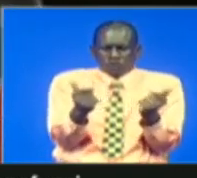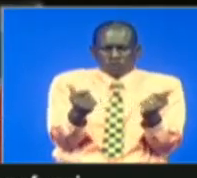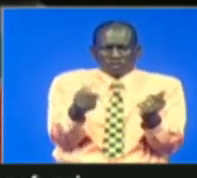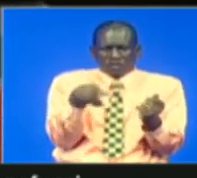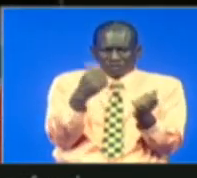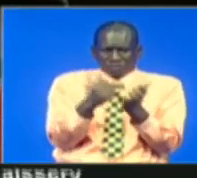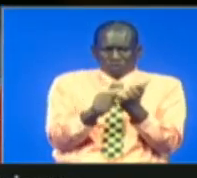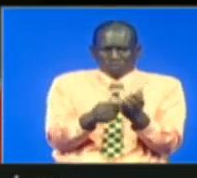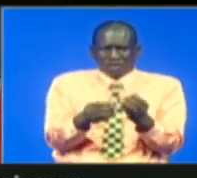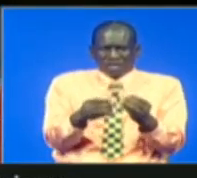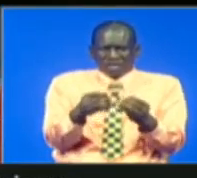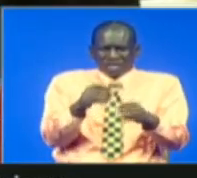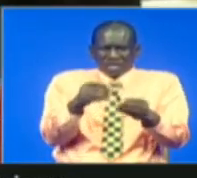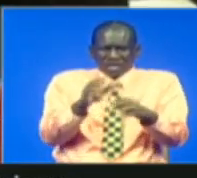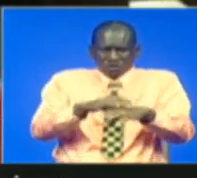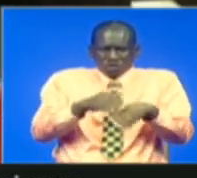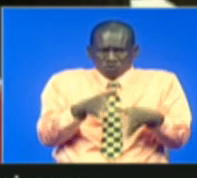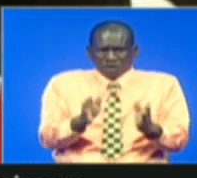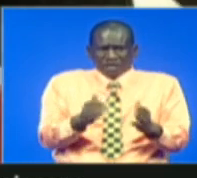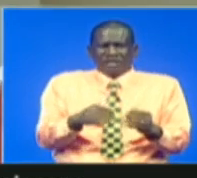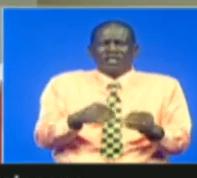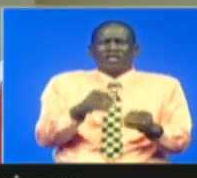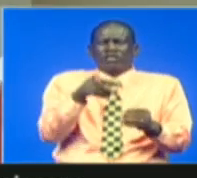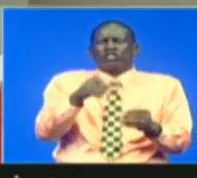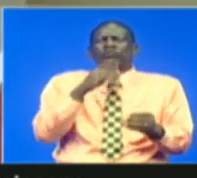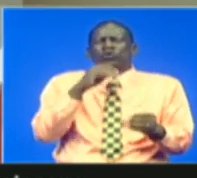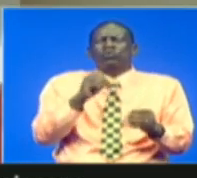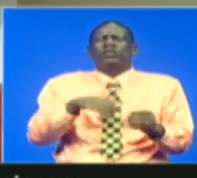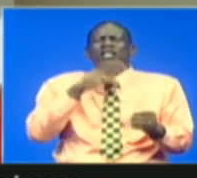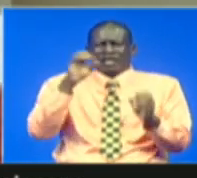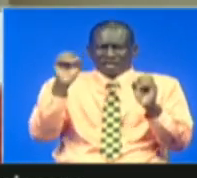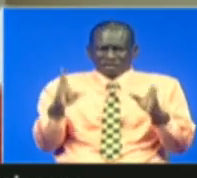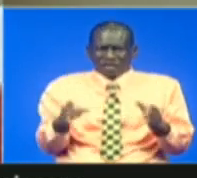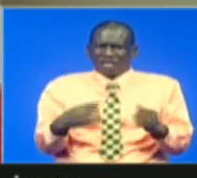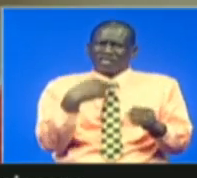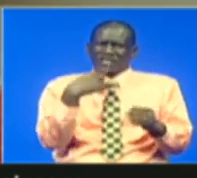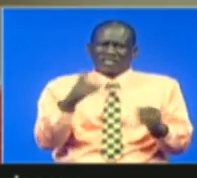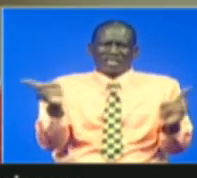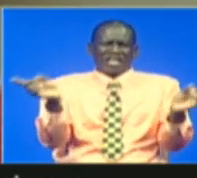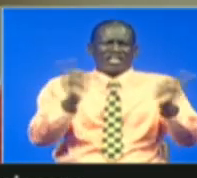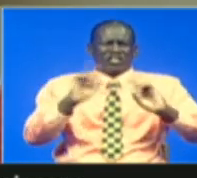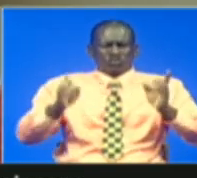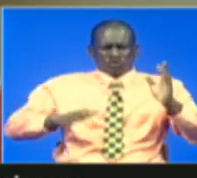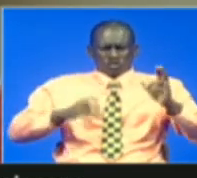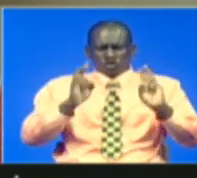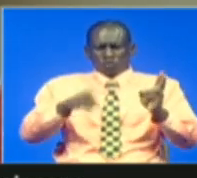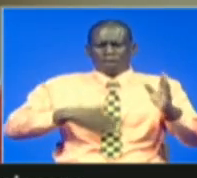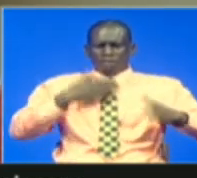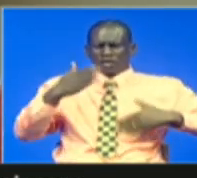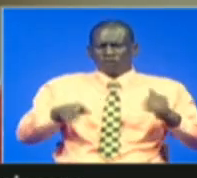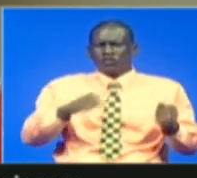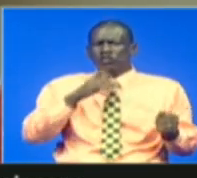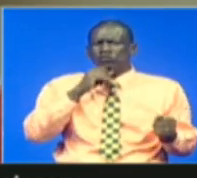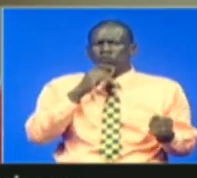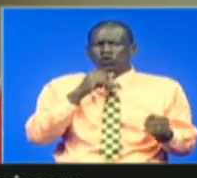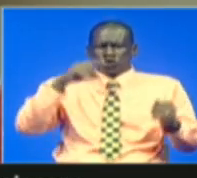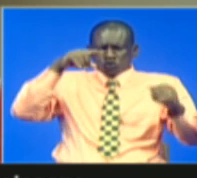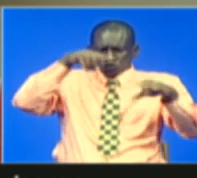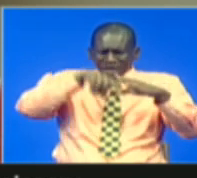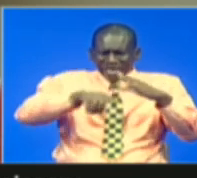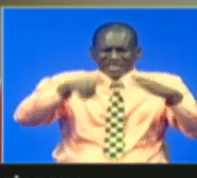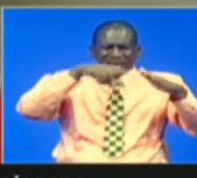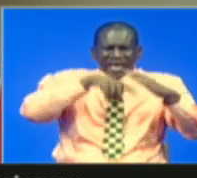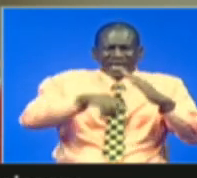kifo chake hakingetokea. Wanasema kuwa haikuwa tabia ya kawaida kwa kijana huyo kuingia nyumbani